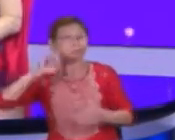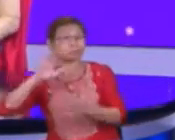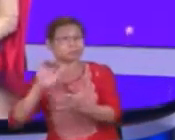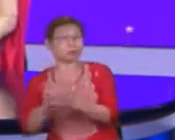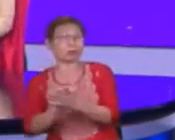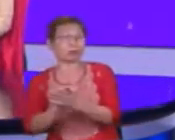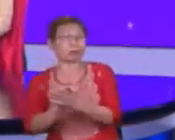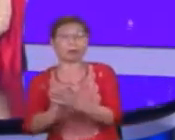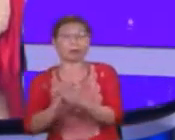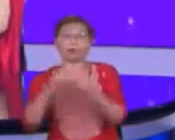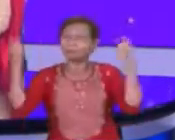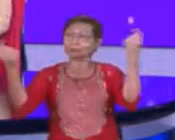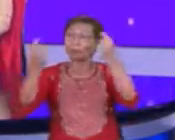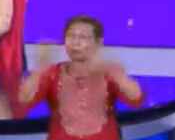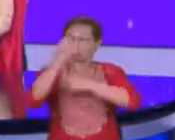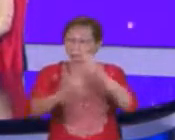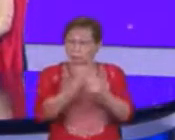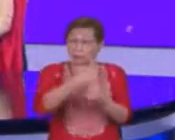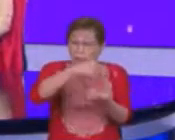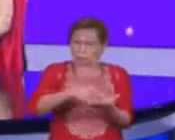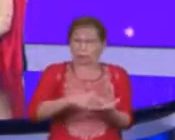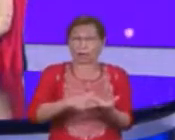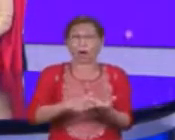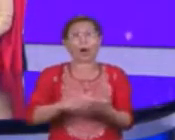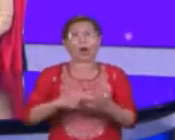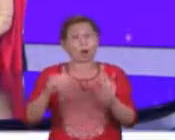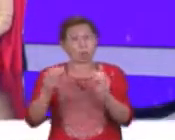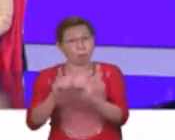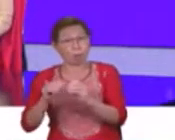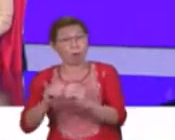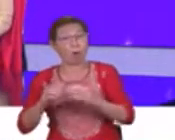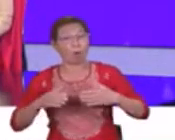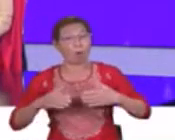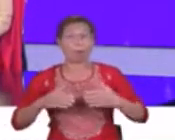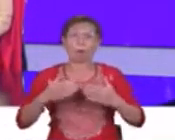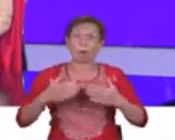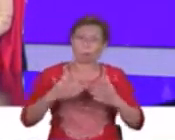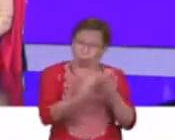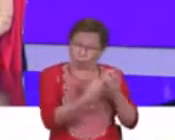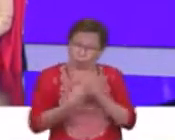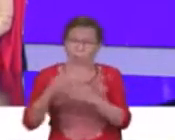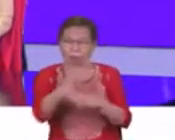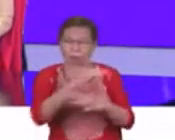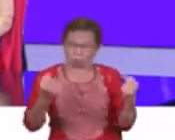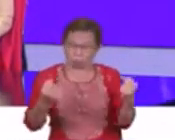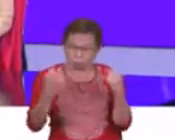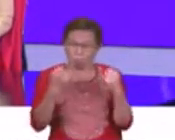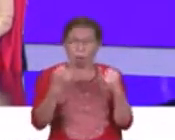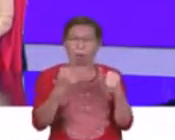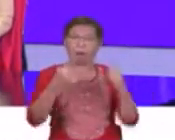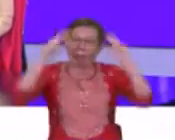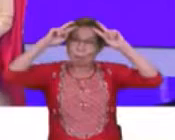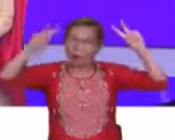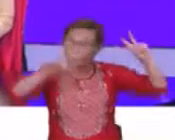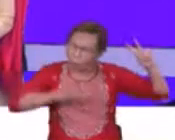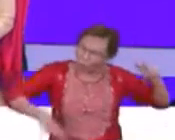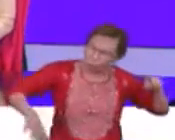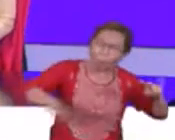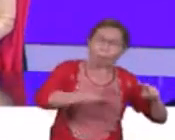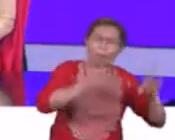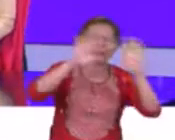yakin sambutan pada tahun ini akan lebih menyuburkan perpaduan dan mengukuhkan keharmonian antara keluarga Malaysia.